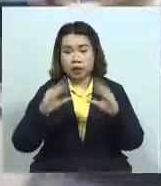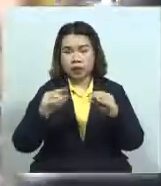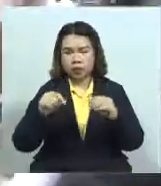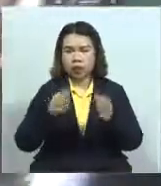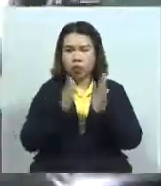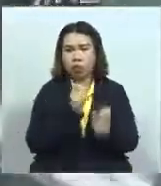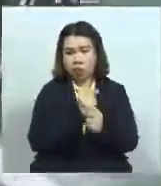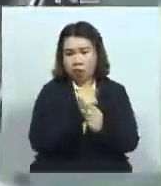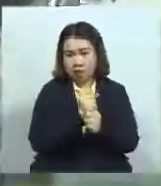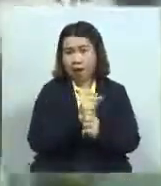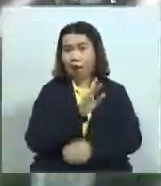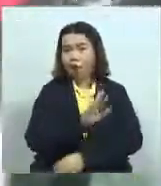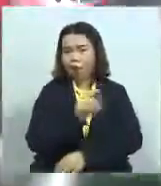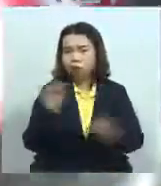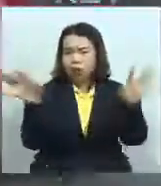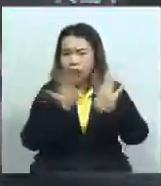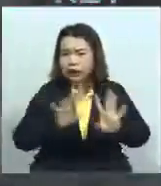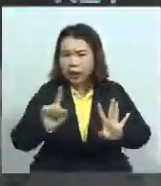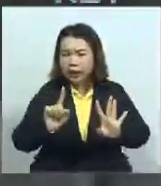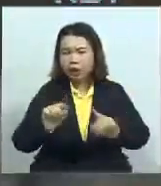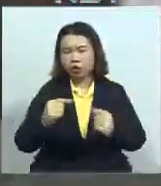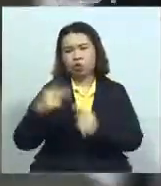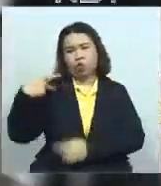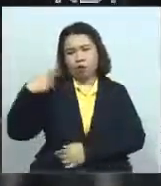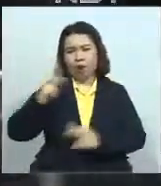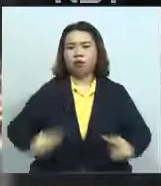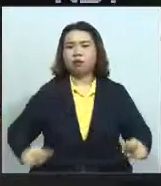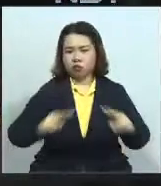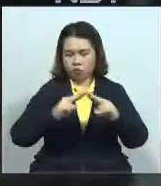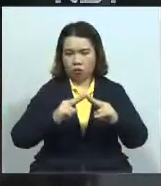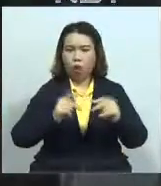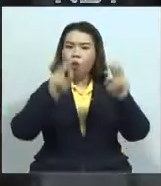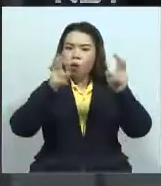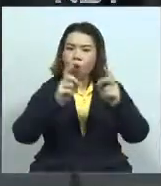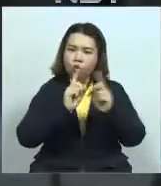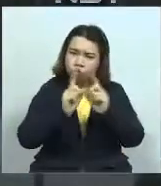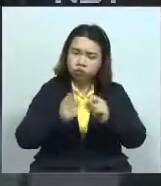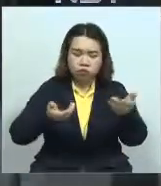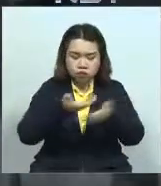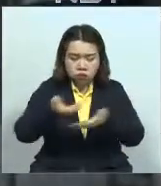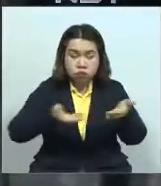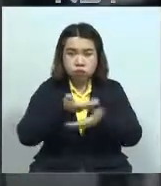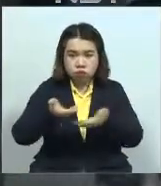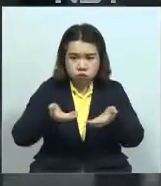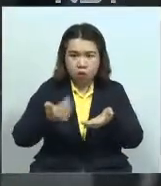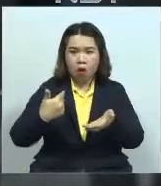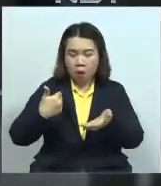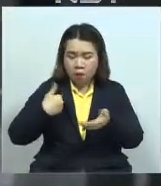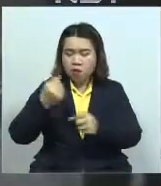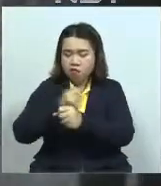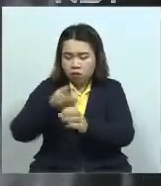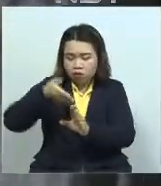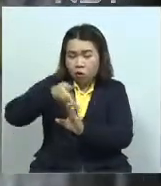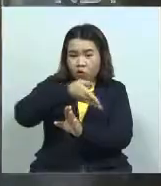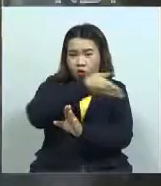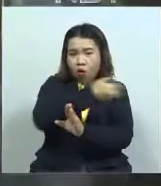จ้าหน้าที่อาวุโสนั้นเป็นการประชุมร่วมกันของปลัดกระทรวงเพื่อหารือในหัวข้อและประเด็นต่างๆมีการซักซ้อมทำความเข้าใจในแต่ละประ